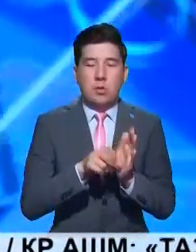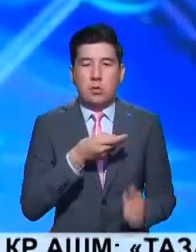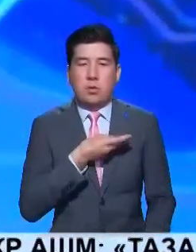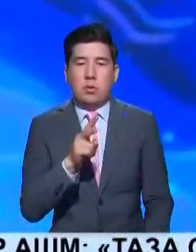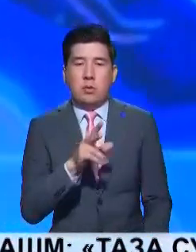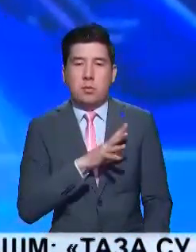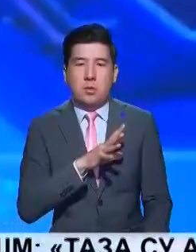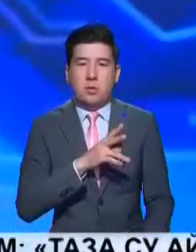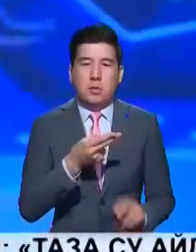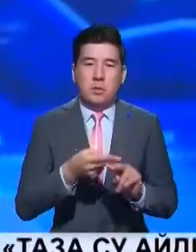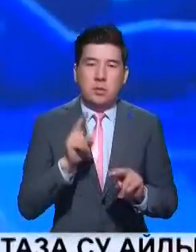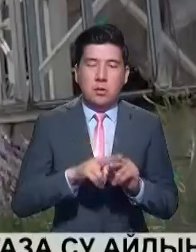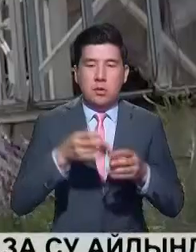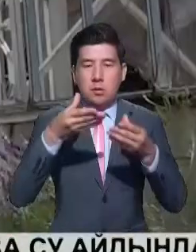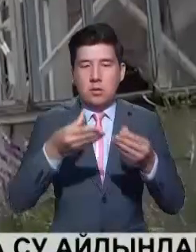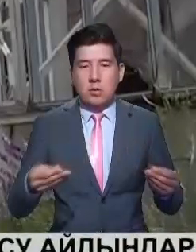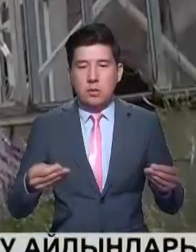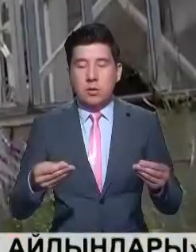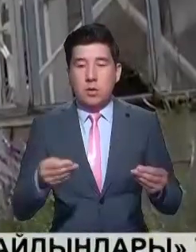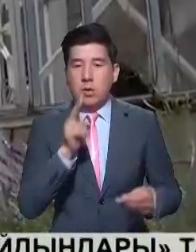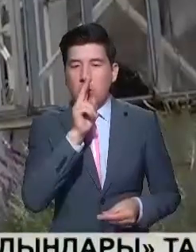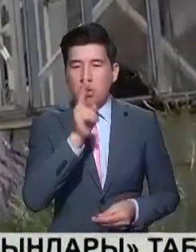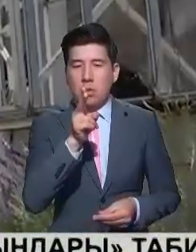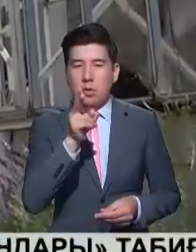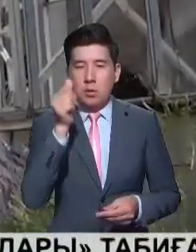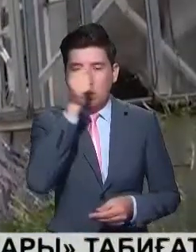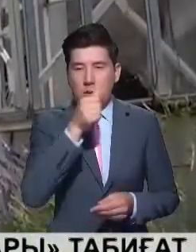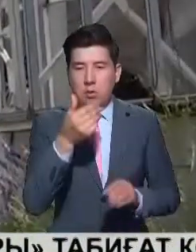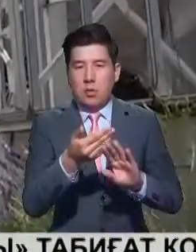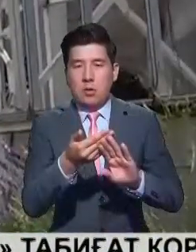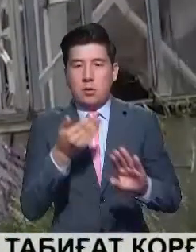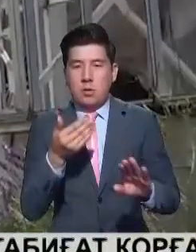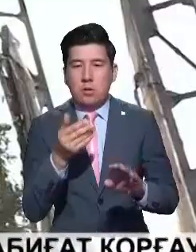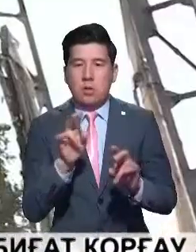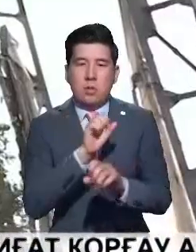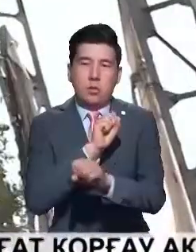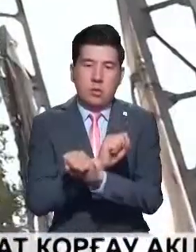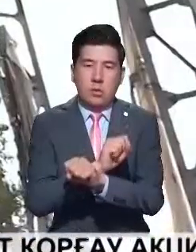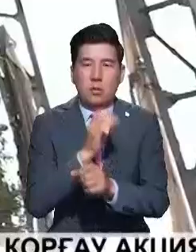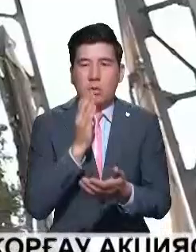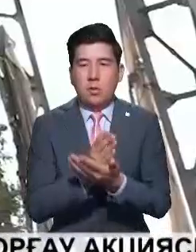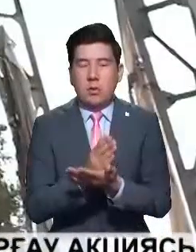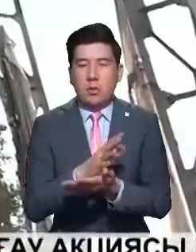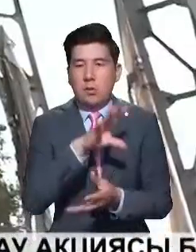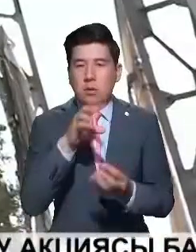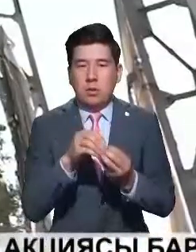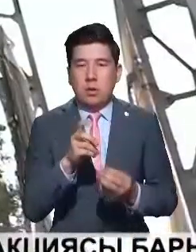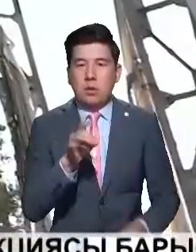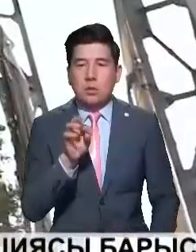жөндеу жұмыстары аяқталмаған. 2 жыл бұрын басталған нысанның құрылысы биылда тоқтап тұр. Мамандардың айтуынша оранжерея